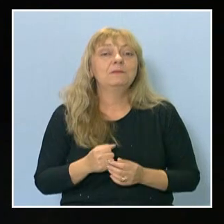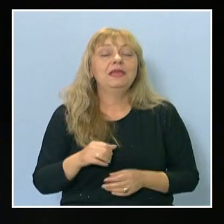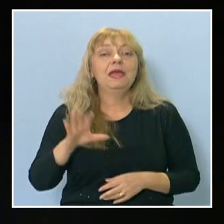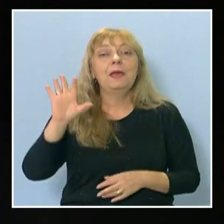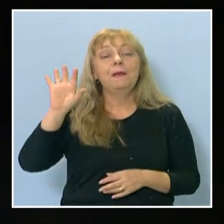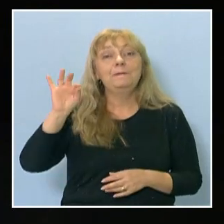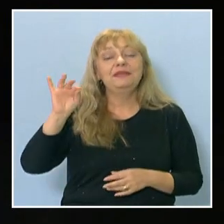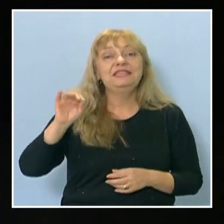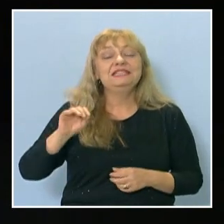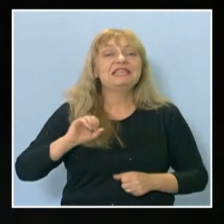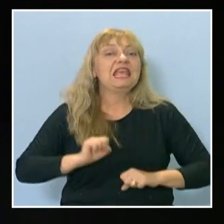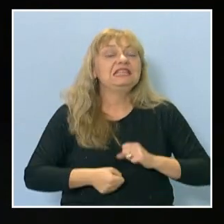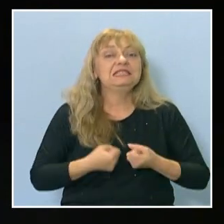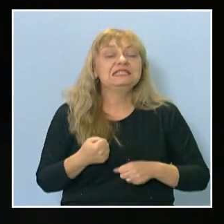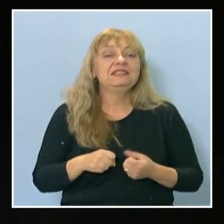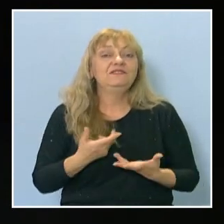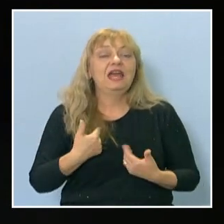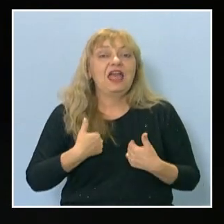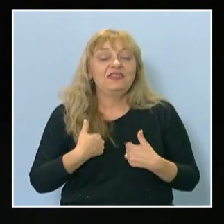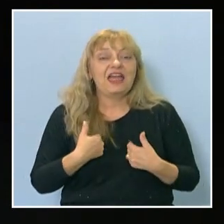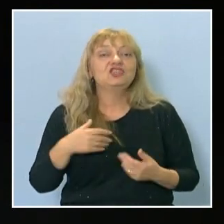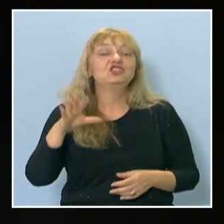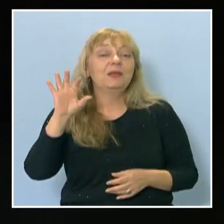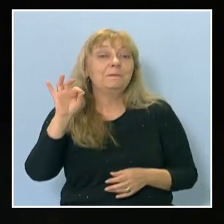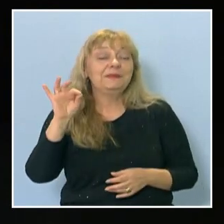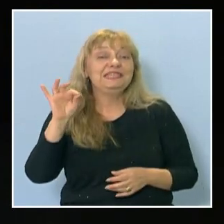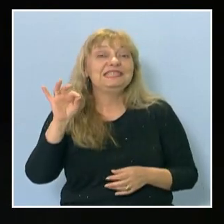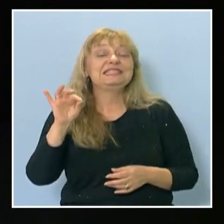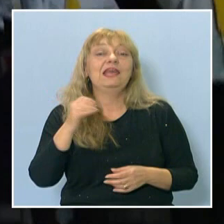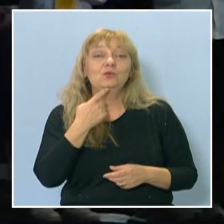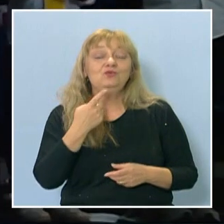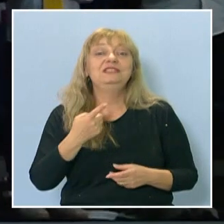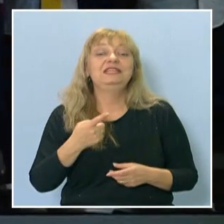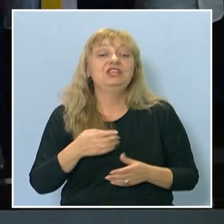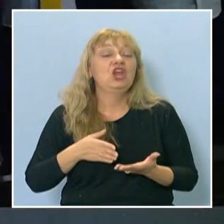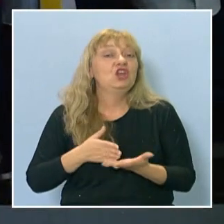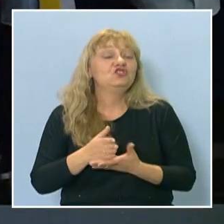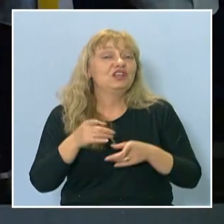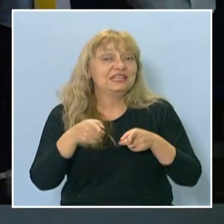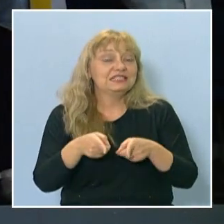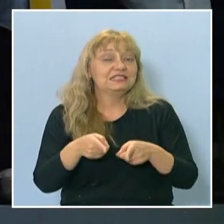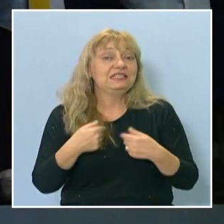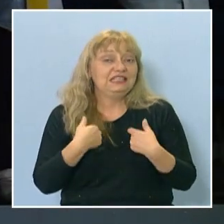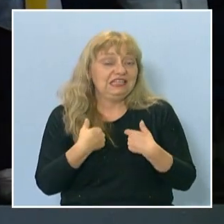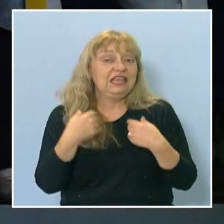50 инициативи под мотото «Нашите 50», чрез които ние